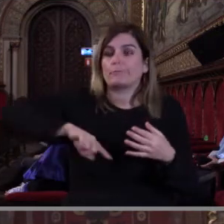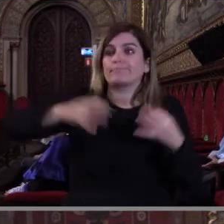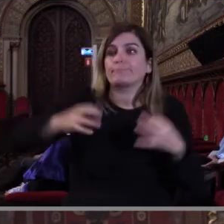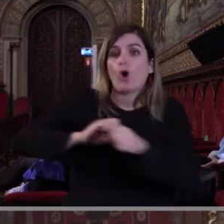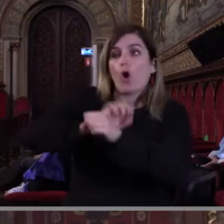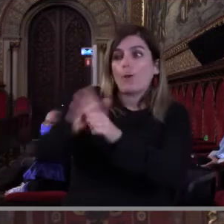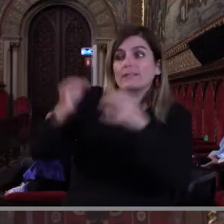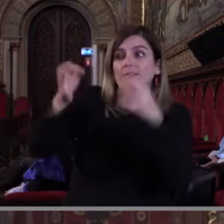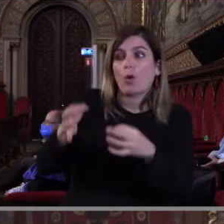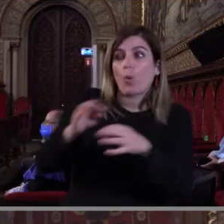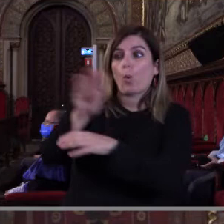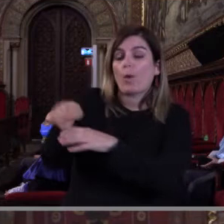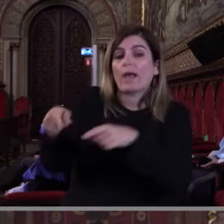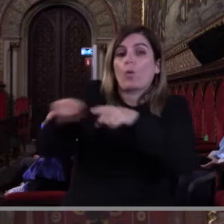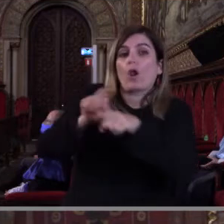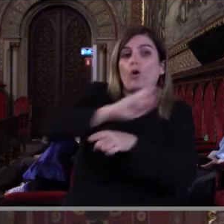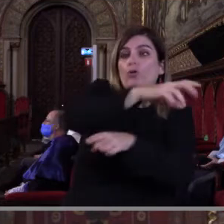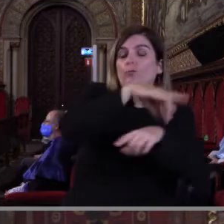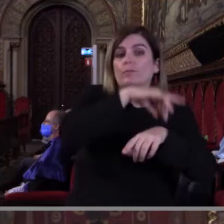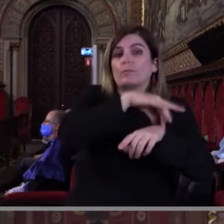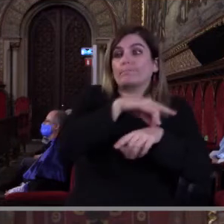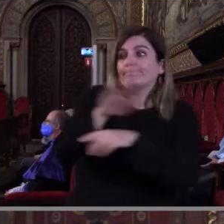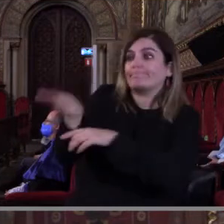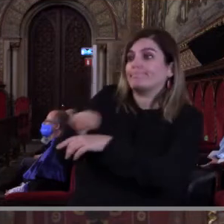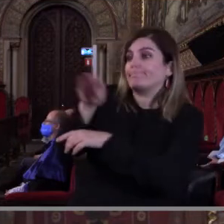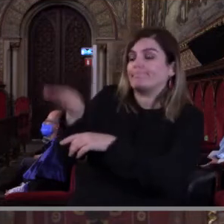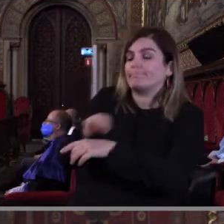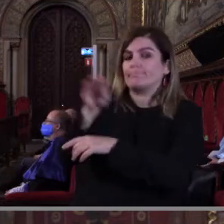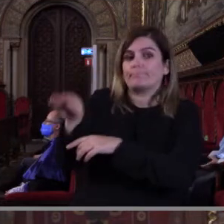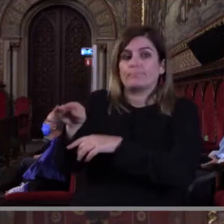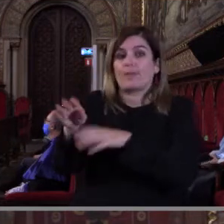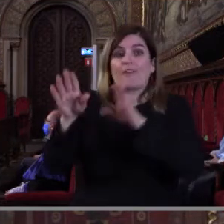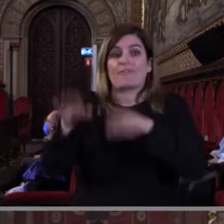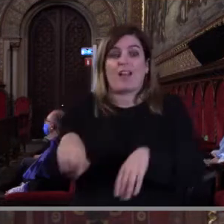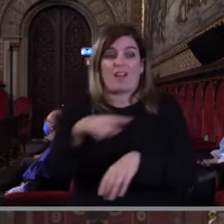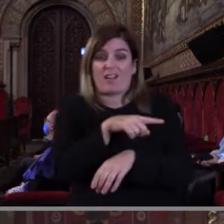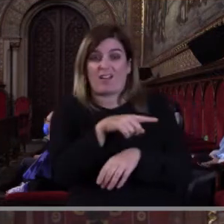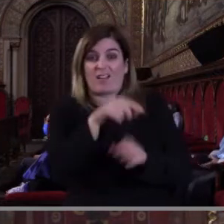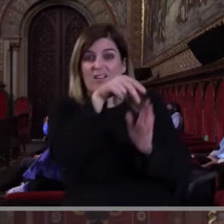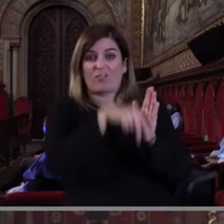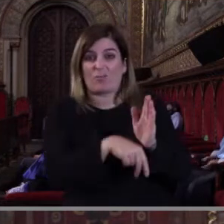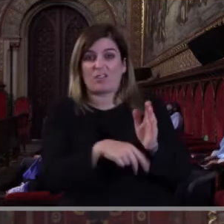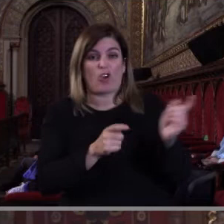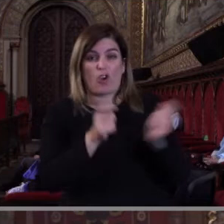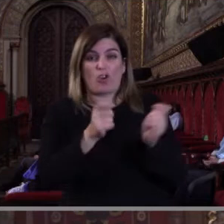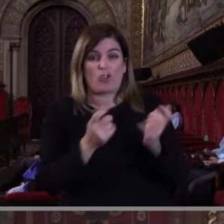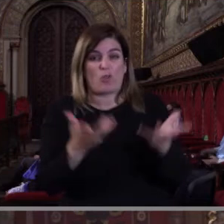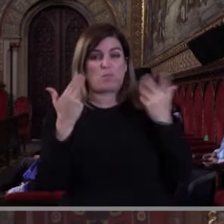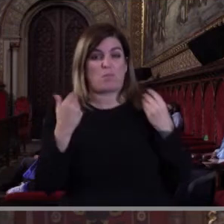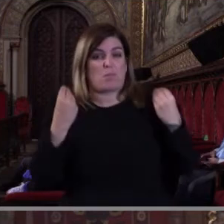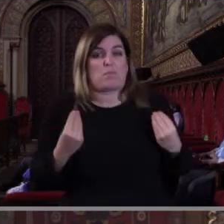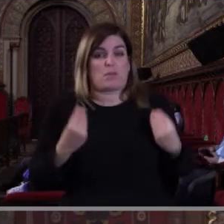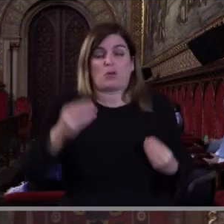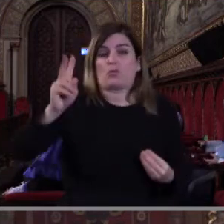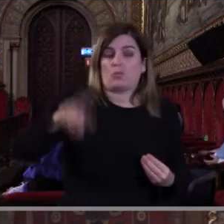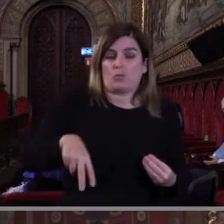es podia aturar com es fa amb altres malalties infeccioses, que en si mateixes no han estat mai realment objecte d'un control efectiu.